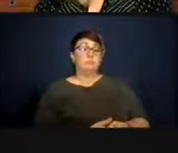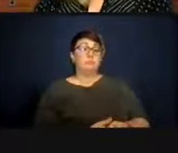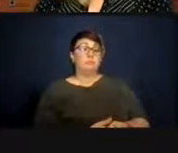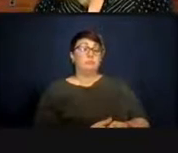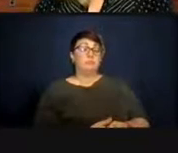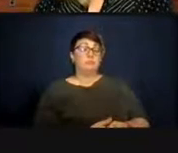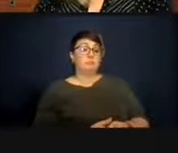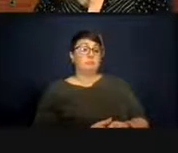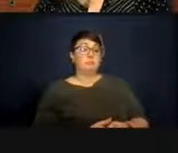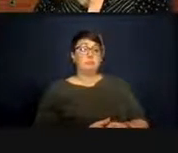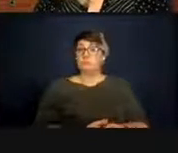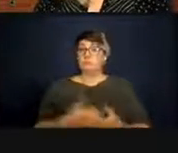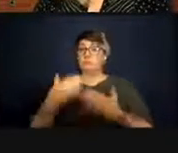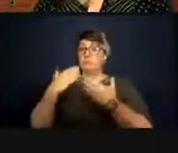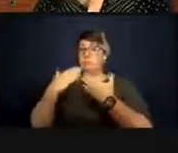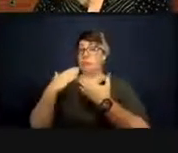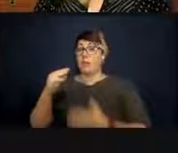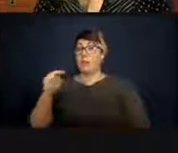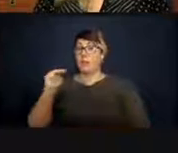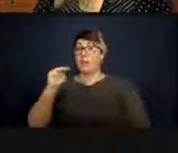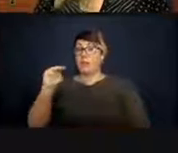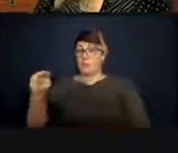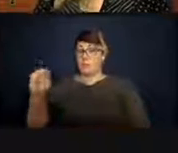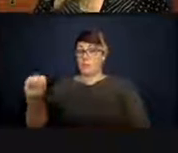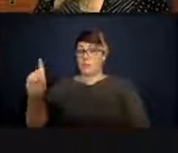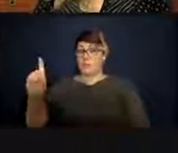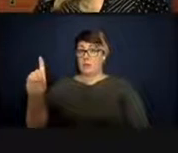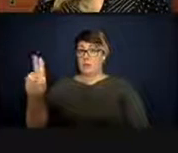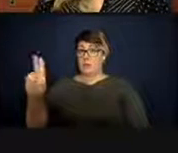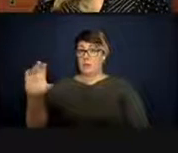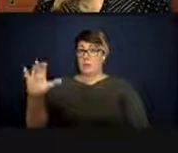هذا التوضيح. شكرا سيدة دونكن،